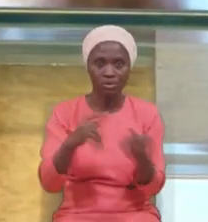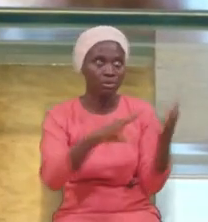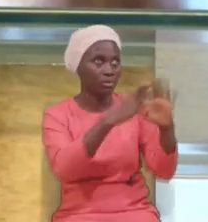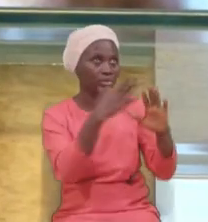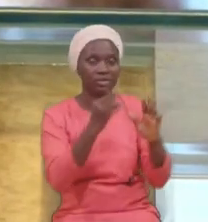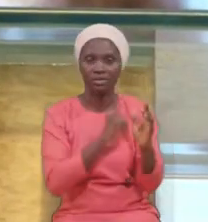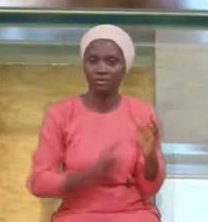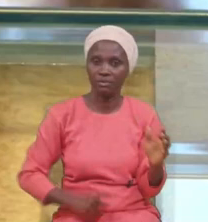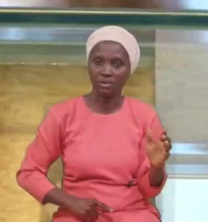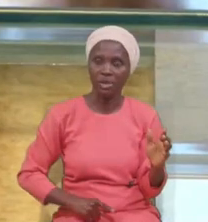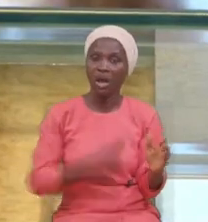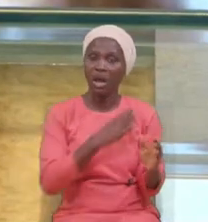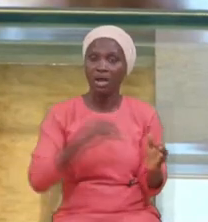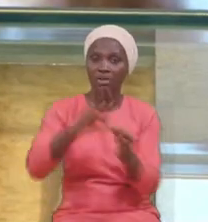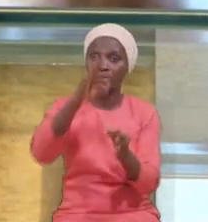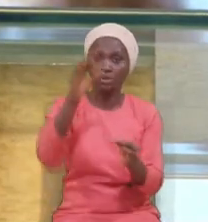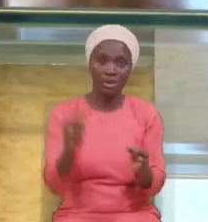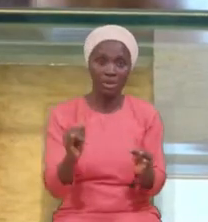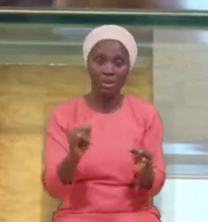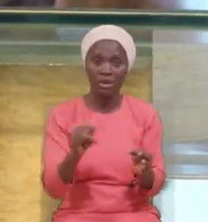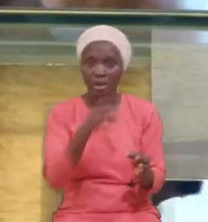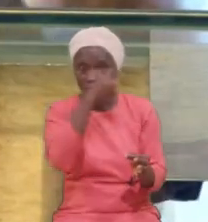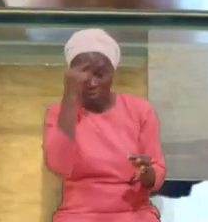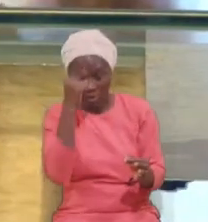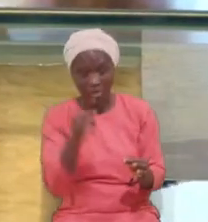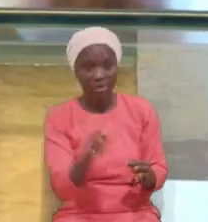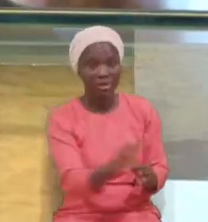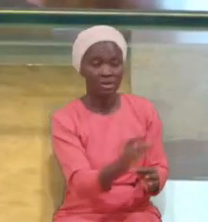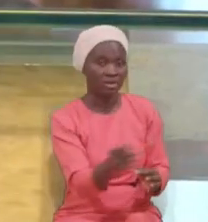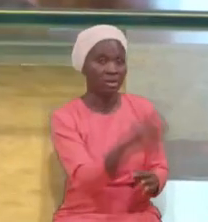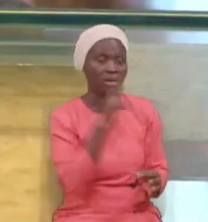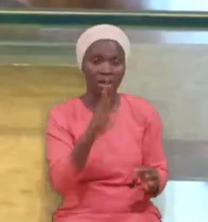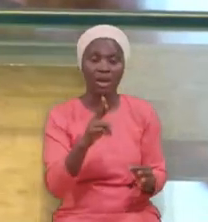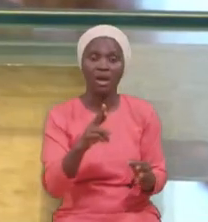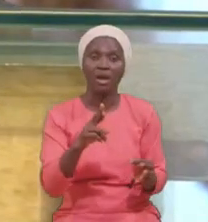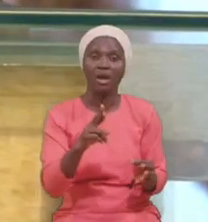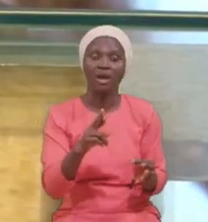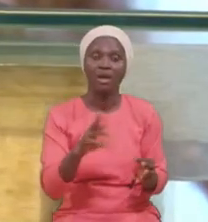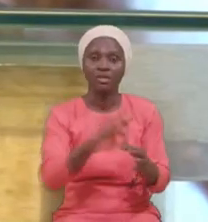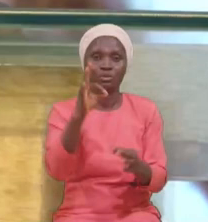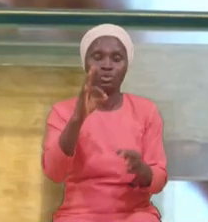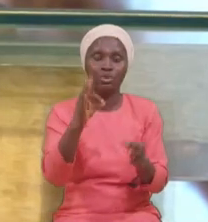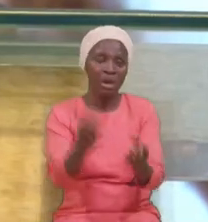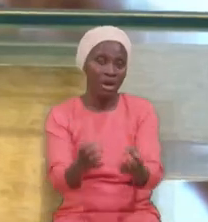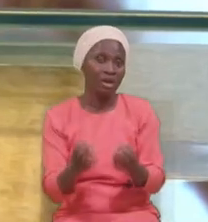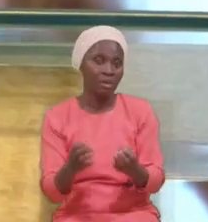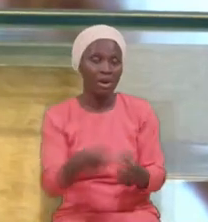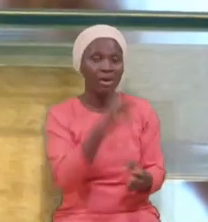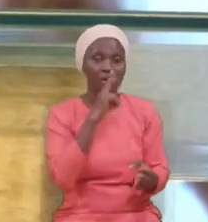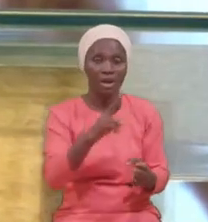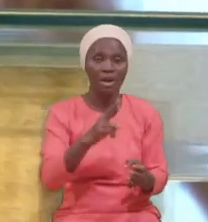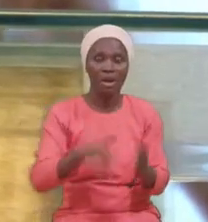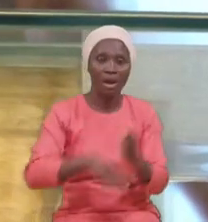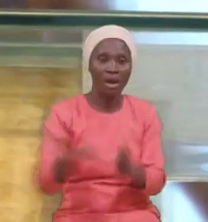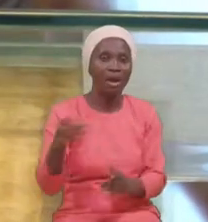de Dieu et spirituellement. Les pécheurs, parce qu'ils sont des lépreux spirituels, ils sont mauvais, ils sont loin